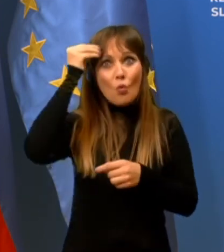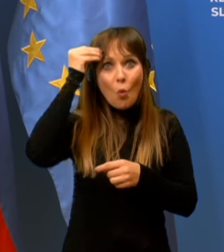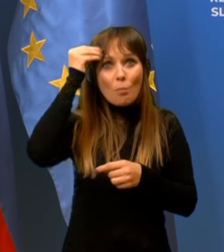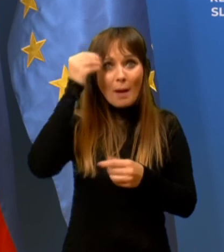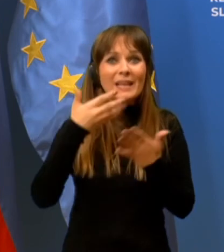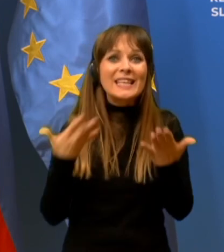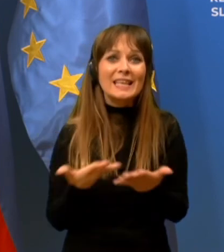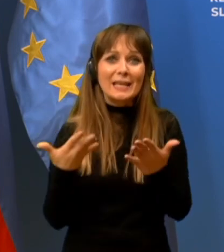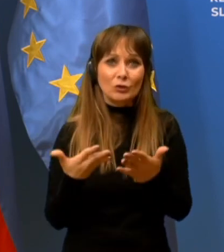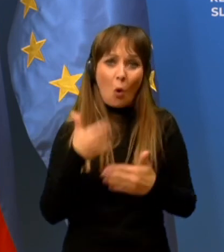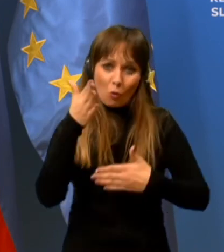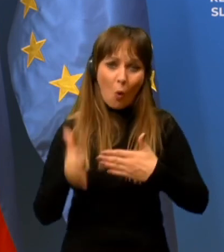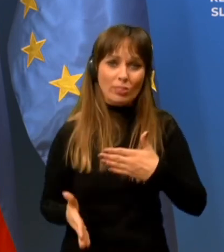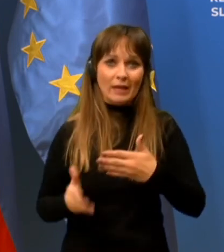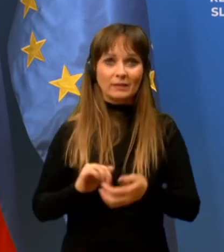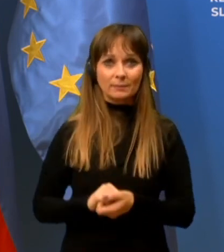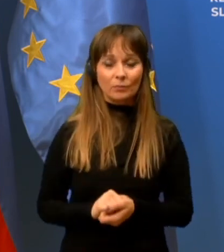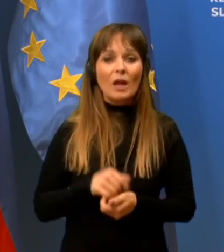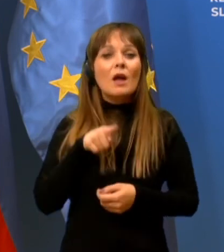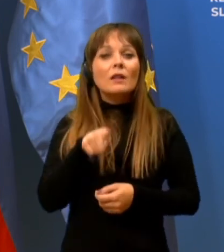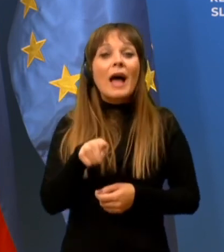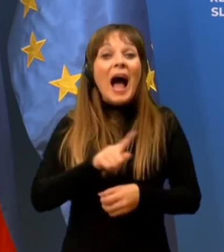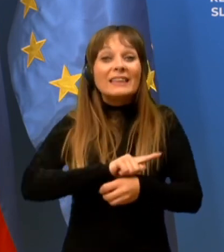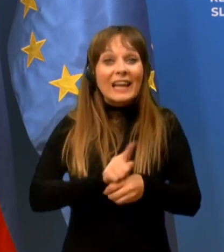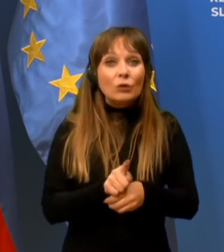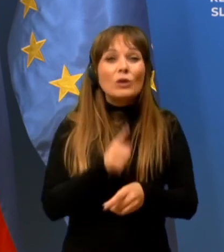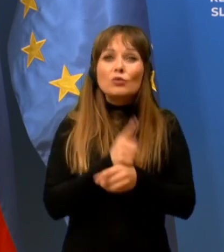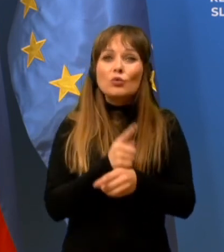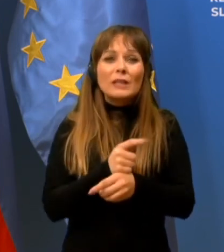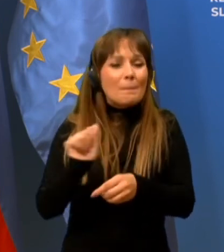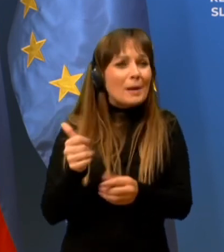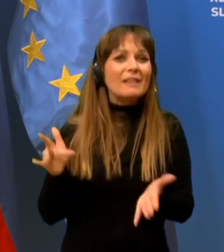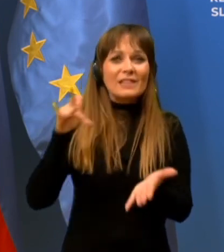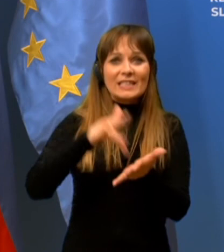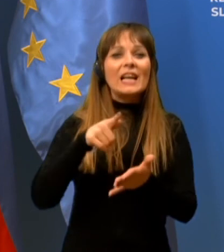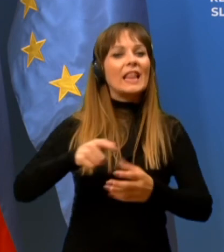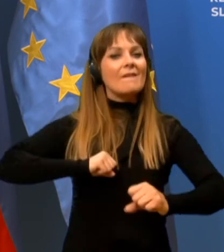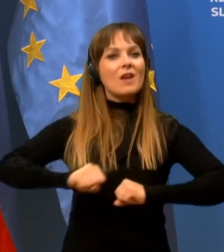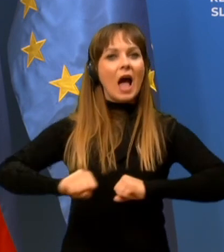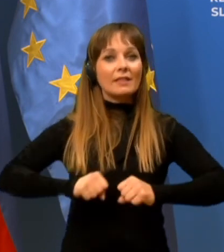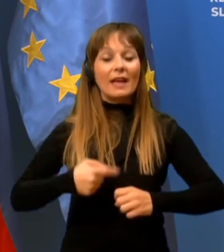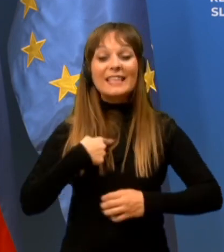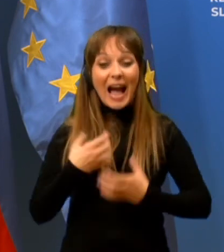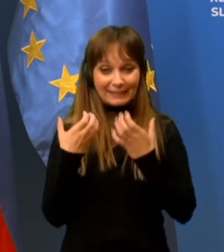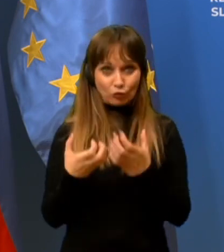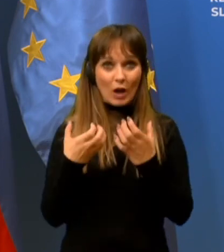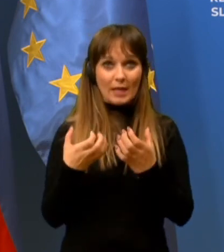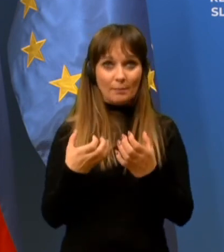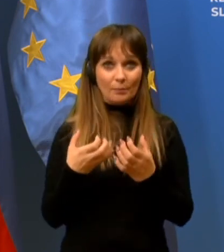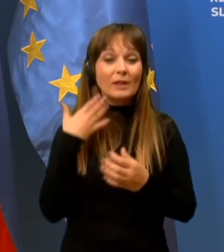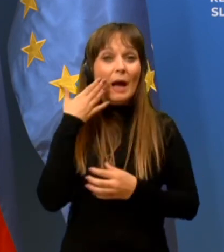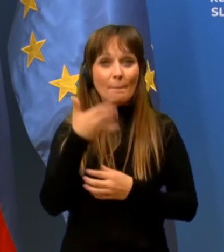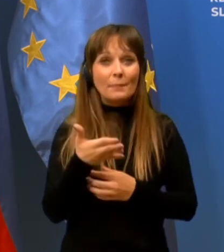čim prej za nami. In to je v tem trenutku tudi prvi cilj te vlade. Želim si, da bi